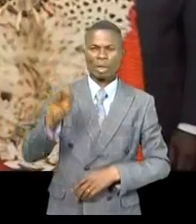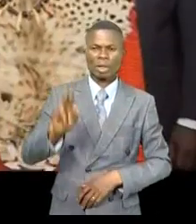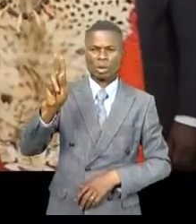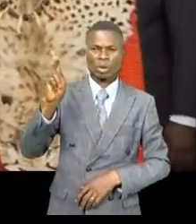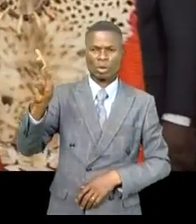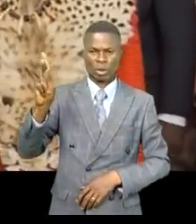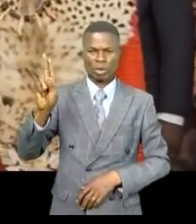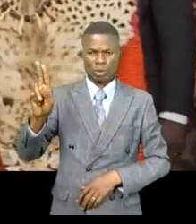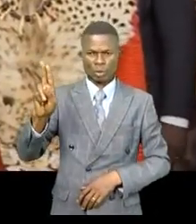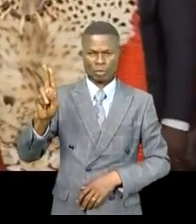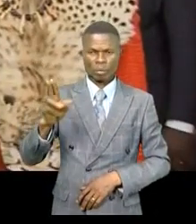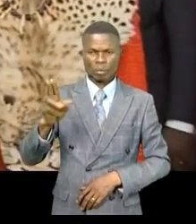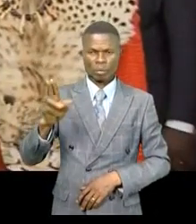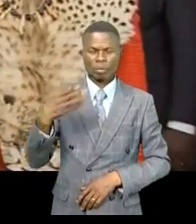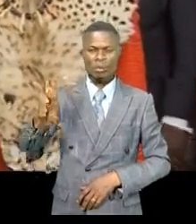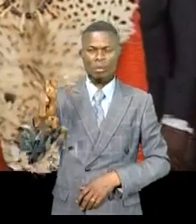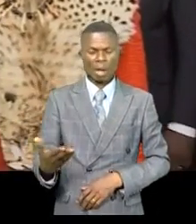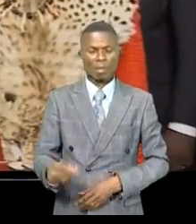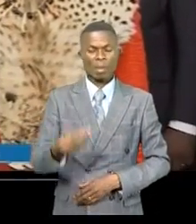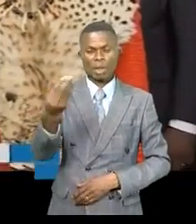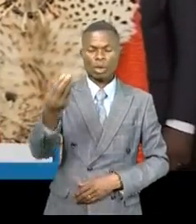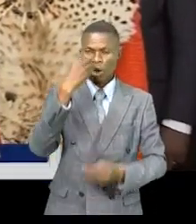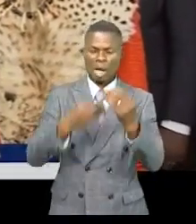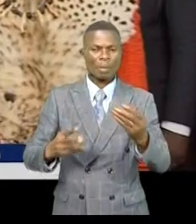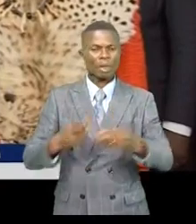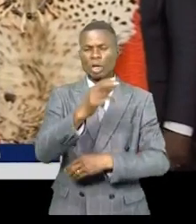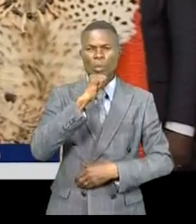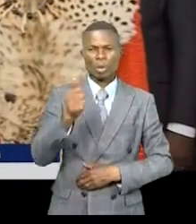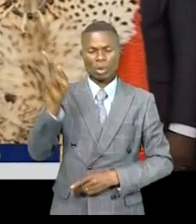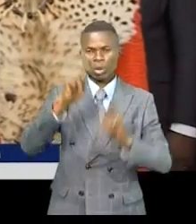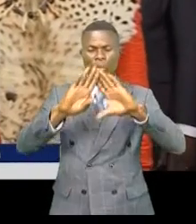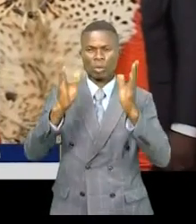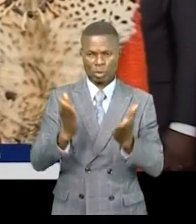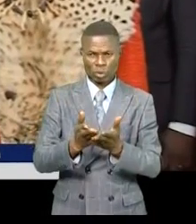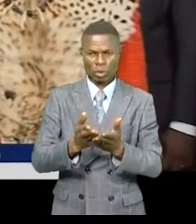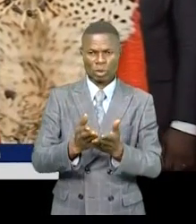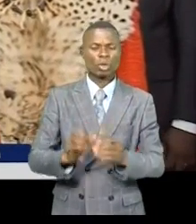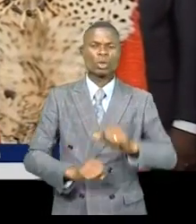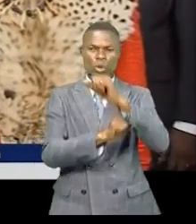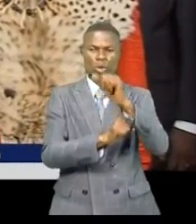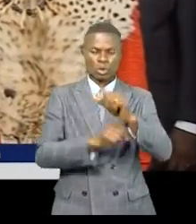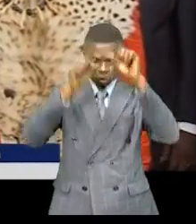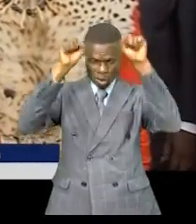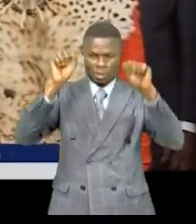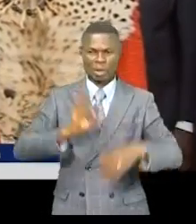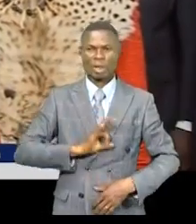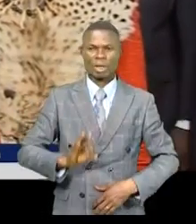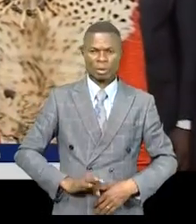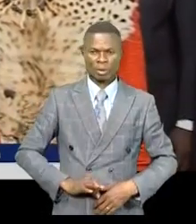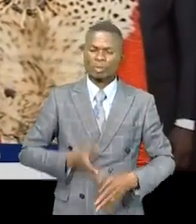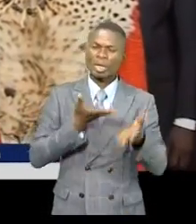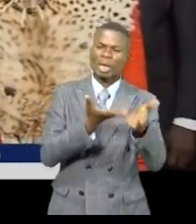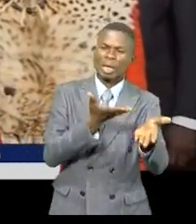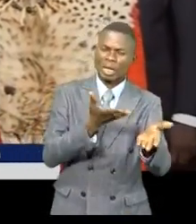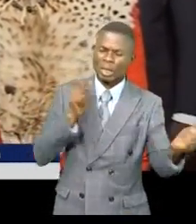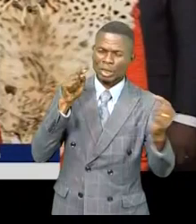la main qui te nourrit, on ne la coupe pas. Au peuple Bassoukou, je demande à ce que nous puissions soutenir le chef de l'État, l'accompagner dans